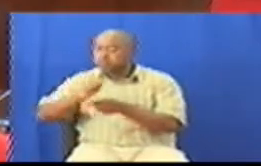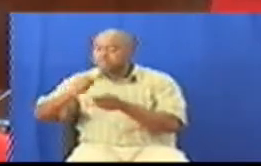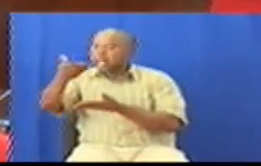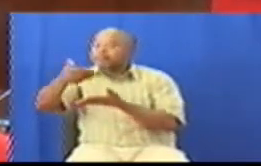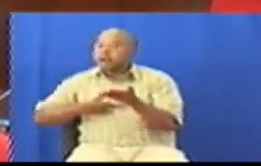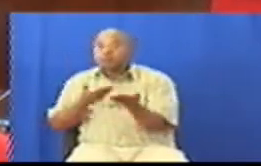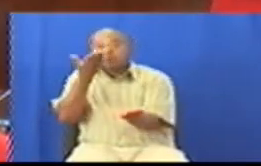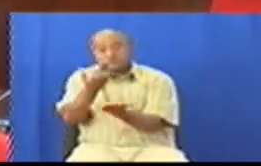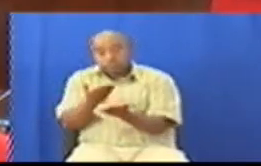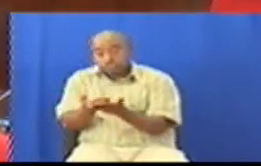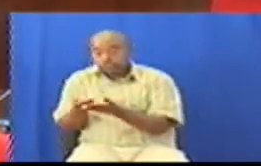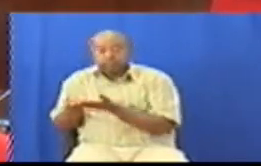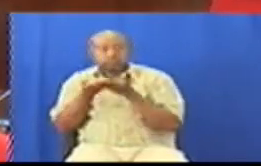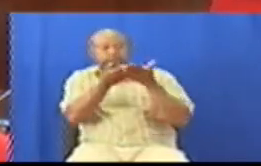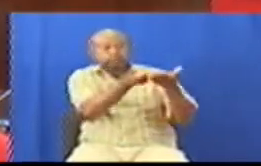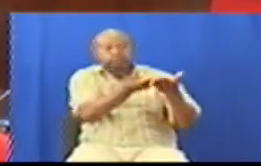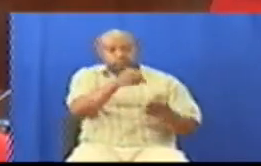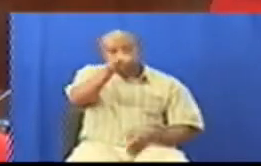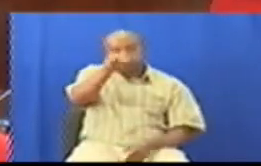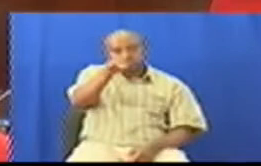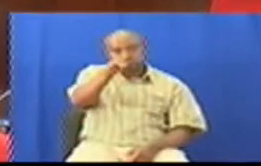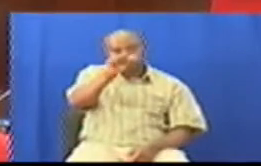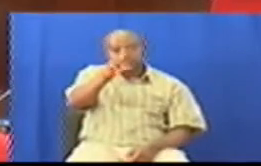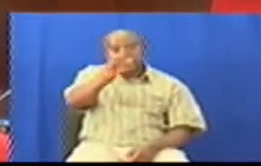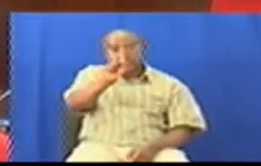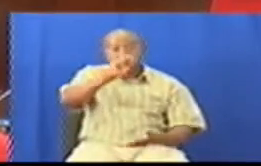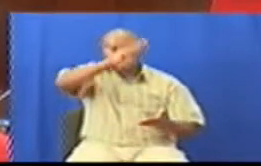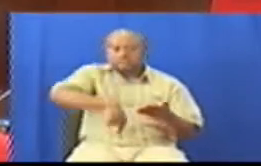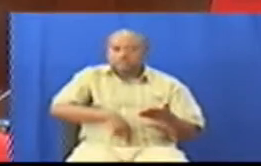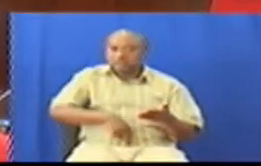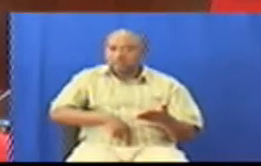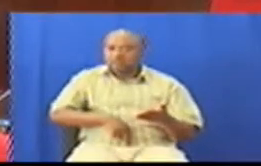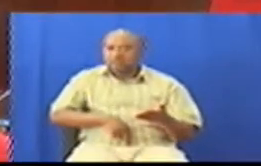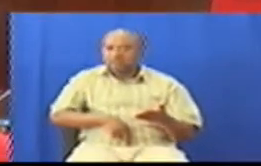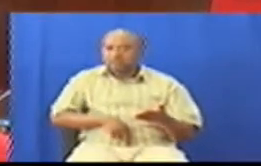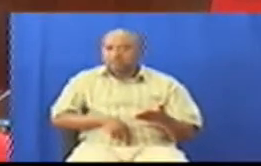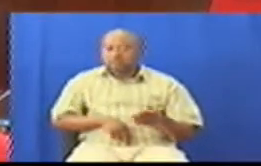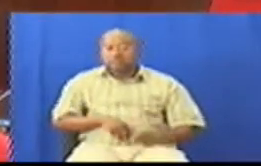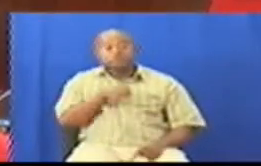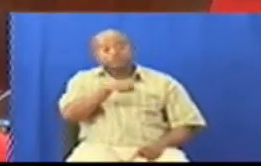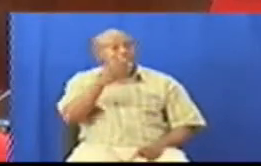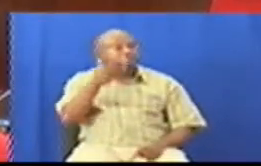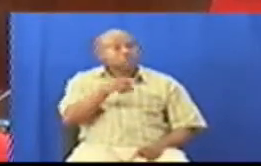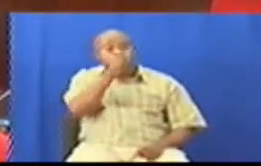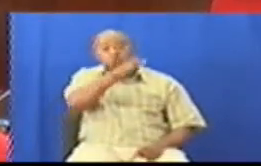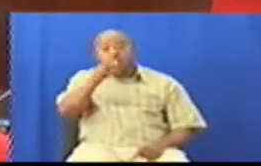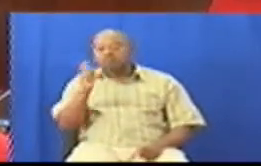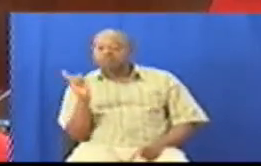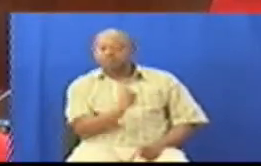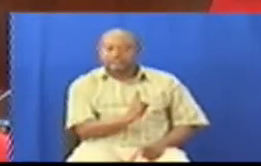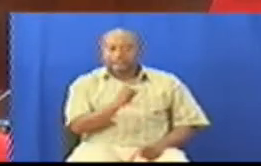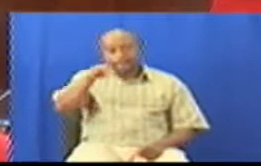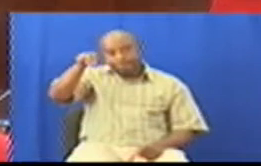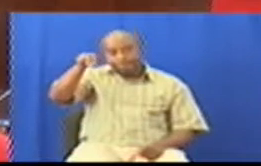wapate kujisajili kwenye NIDA. La sivyo watakaa hivyo, wataonekana si Watanzania ndani ya nchi yetu. Hiyo ni muhimu sana, na bajeti vile